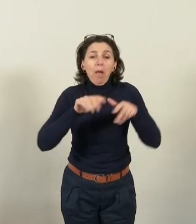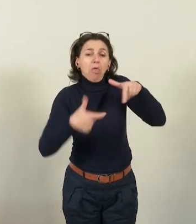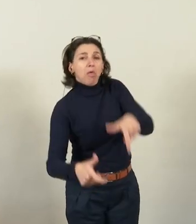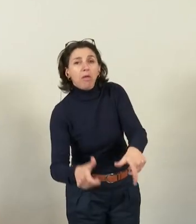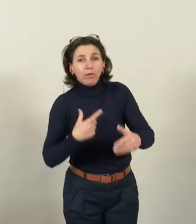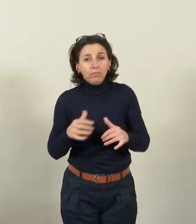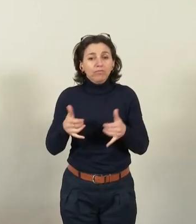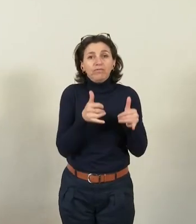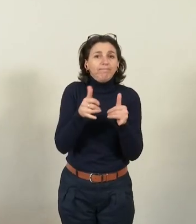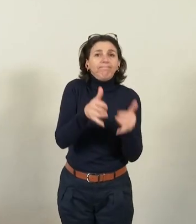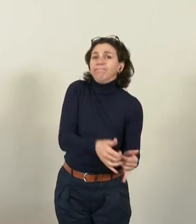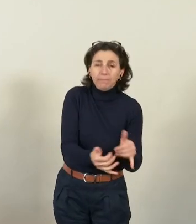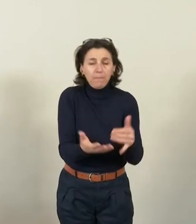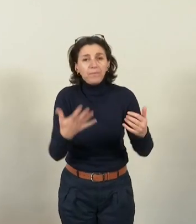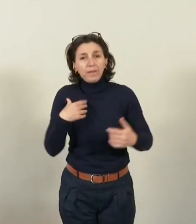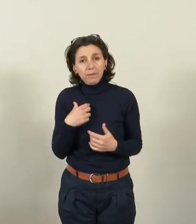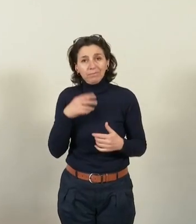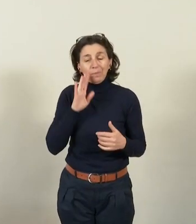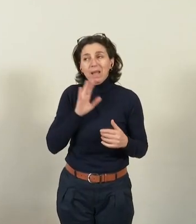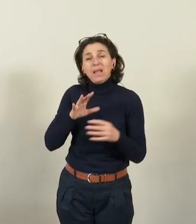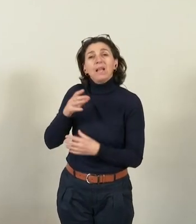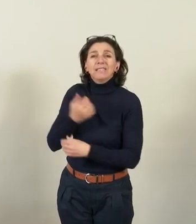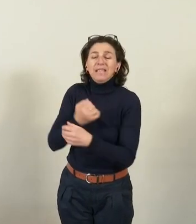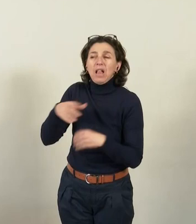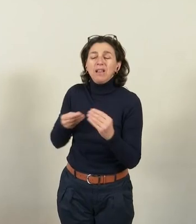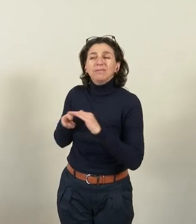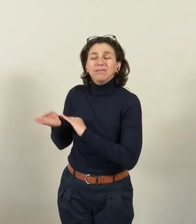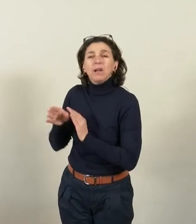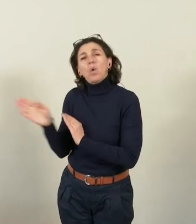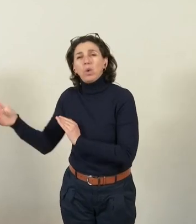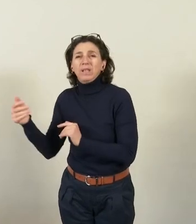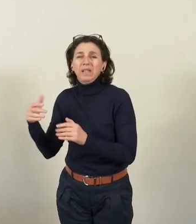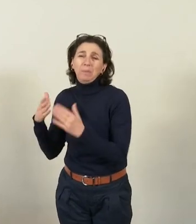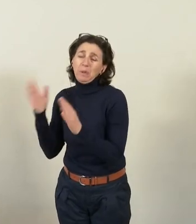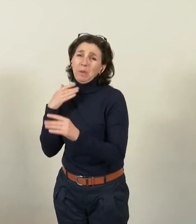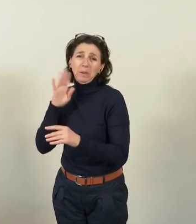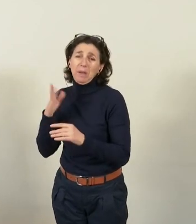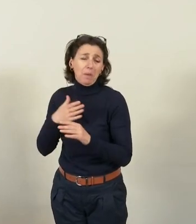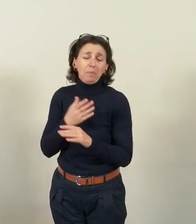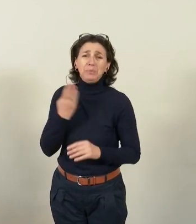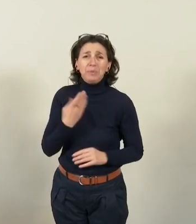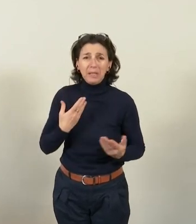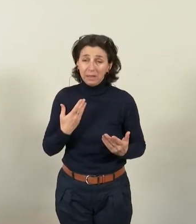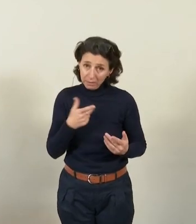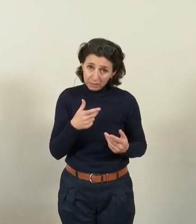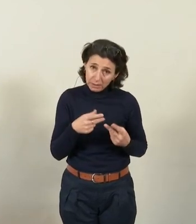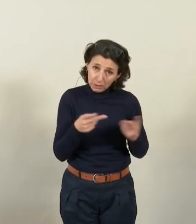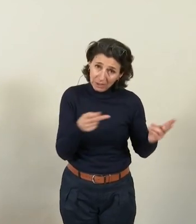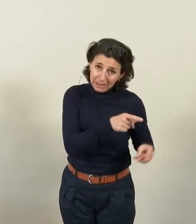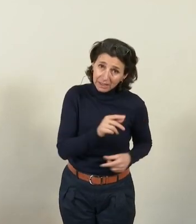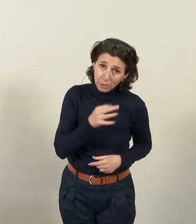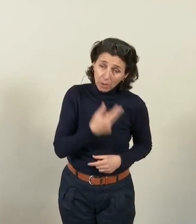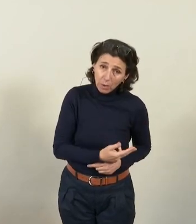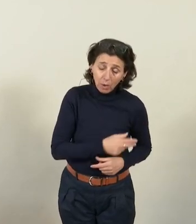que est-ce que vous lui vous accordez le permis de louer est-ce que vous accordez le permis de louer à cette habitante du deux allé du Liss